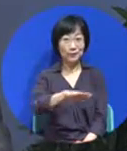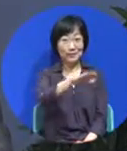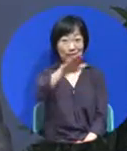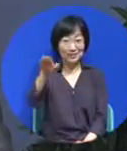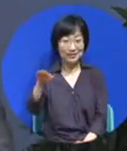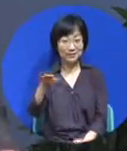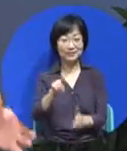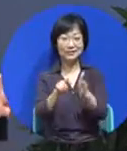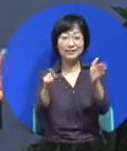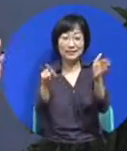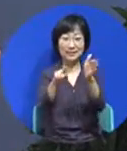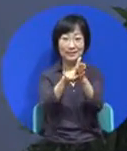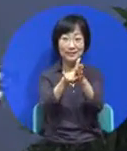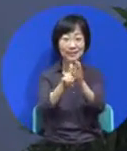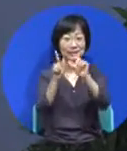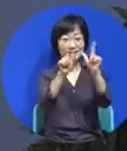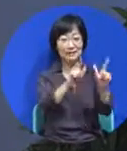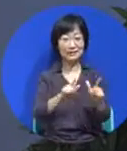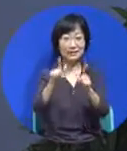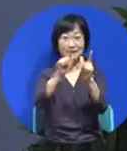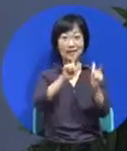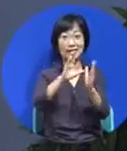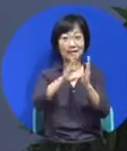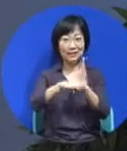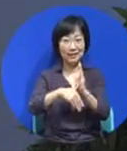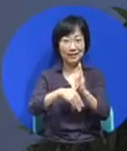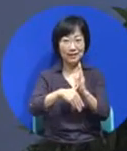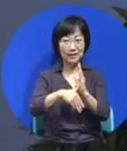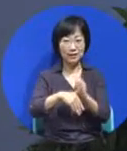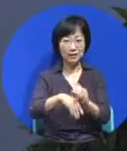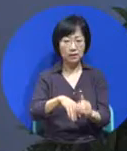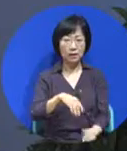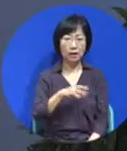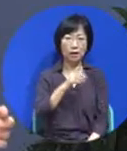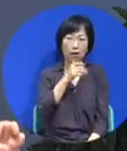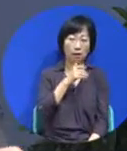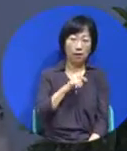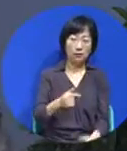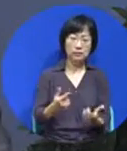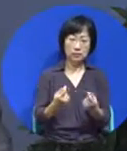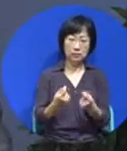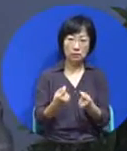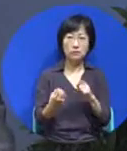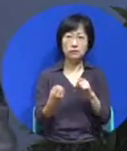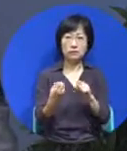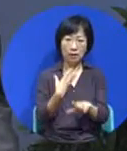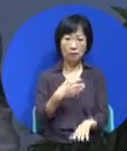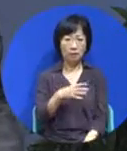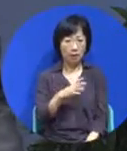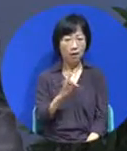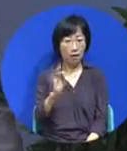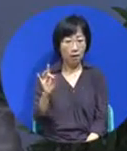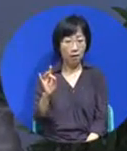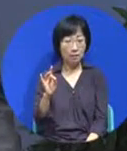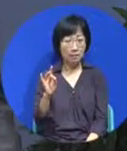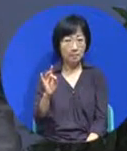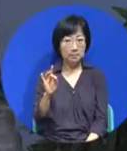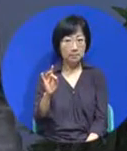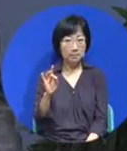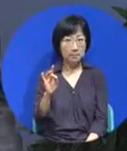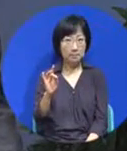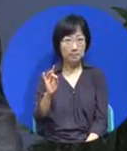참 이런 일이 있구나 하는 걸 깨달아져야 돼요. As you're living your walk of faith, you should be realizing a few things. First is,